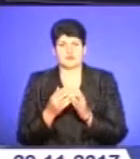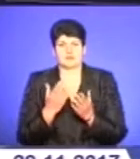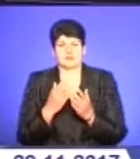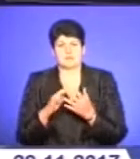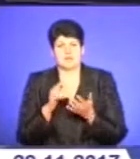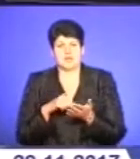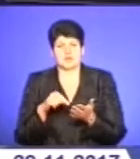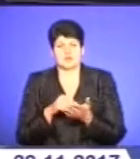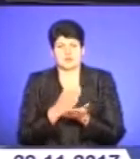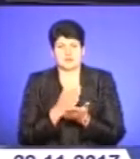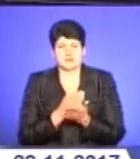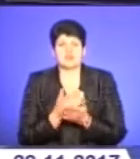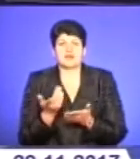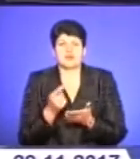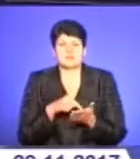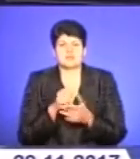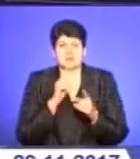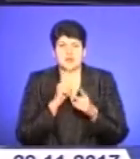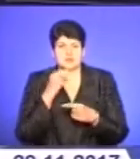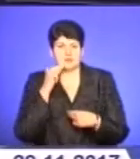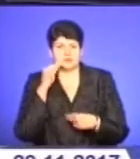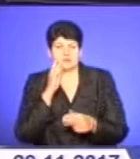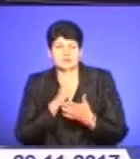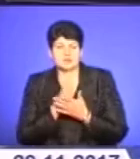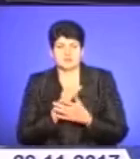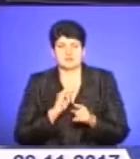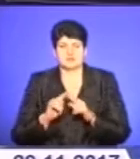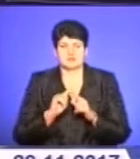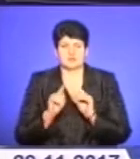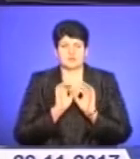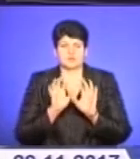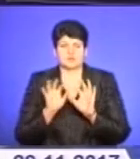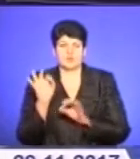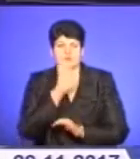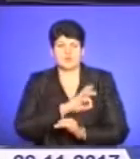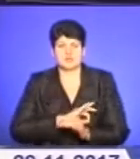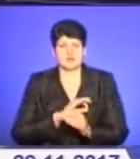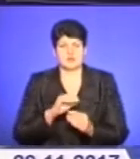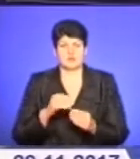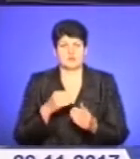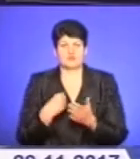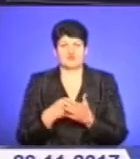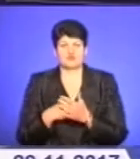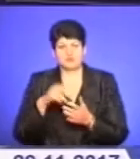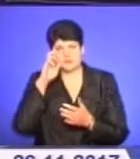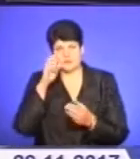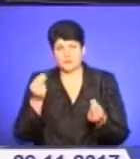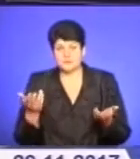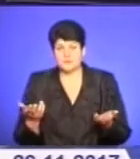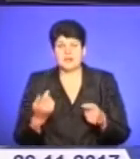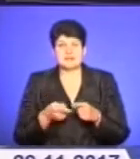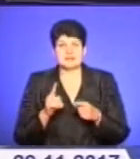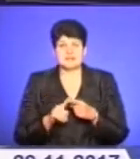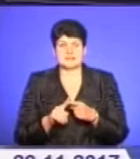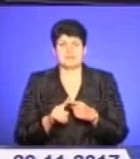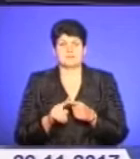чином визначають, яка з міських рад найкраще і найоперативніше звітує про використання бюджетних коштів. За попередніми результатами, п'ятірка